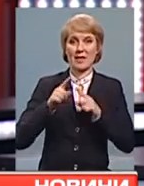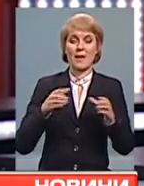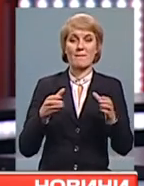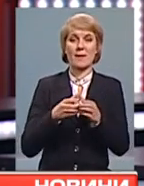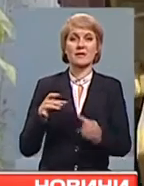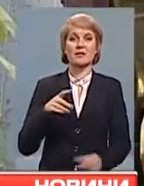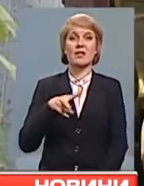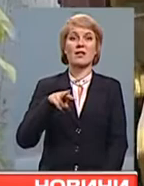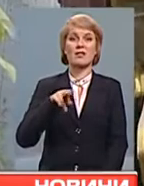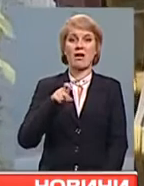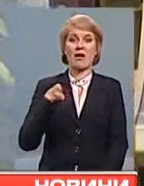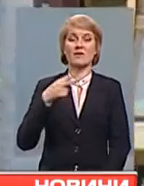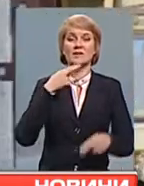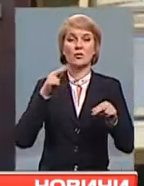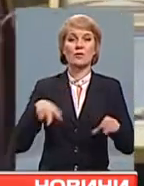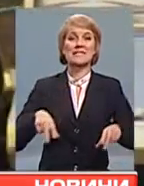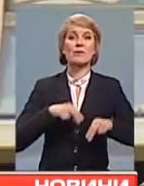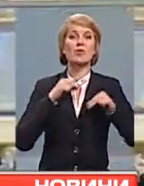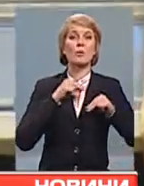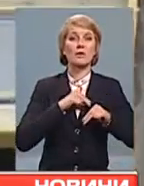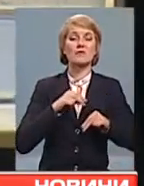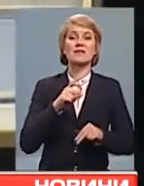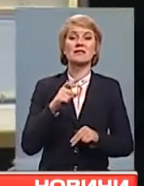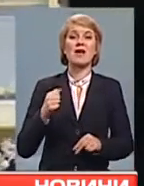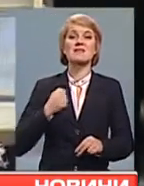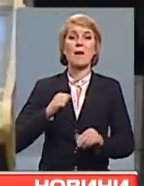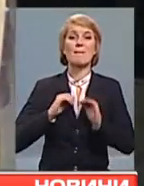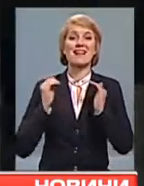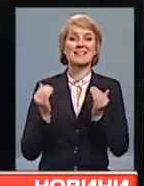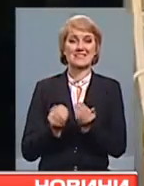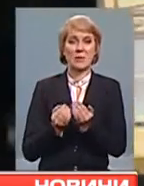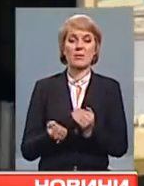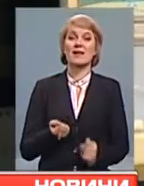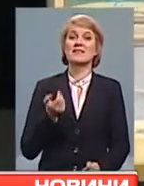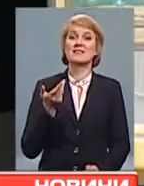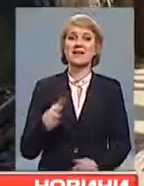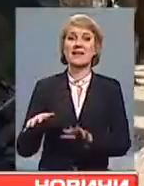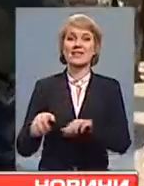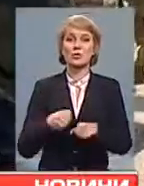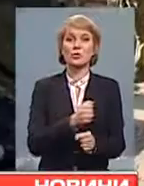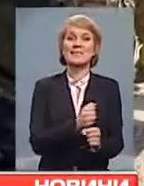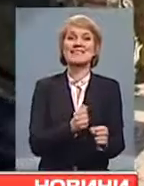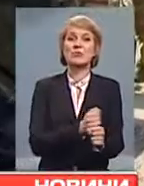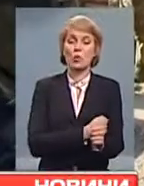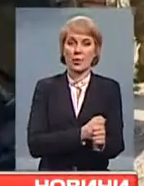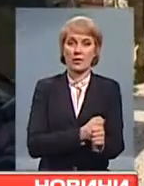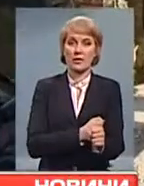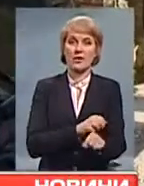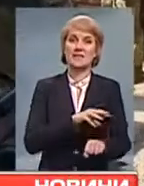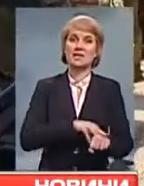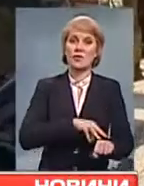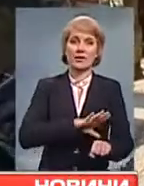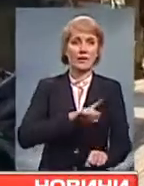Вадима Ляха. Його звинувачують у співробітництві із сепаратистами. Скільки вилучили зброї, силовики